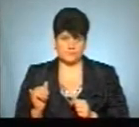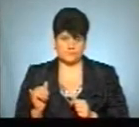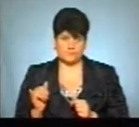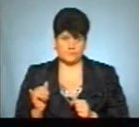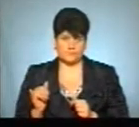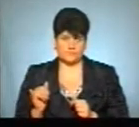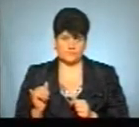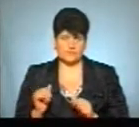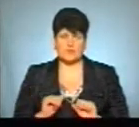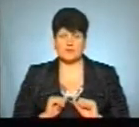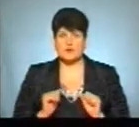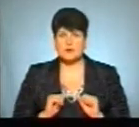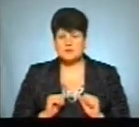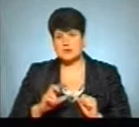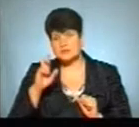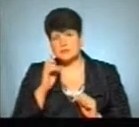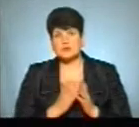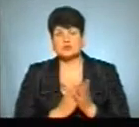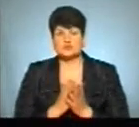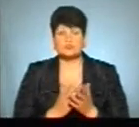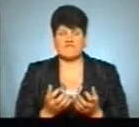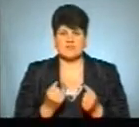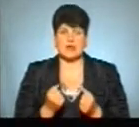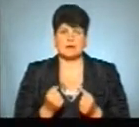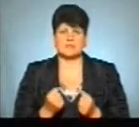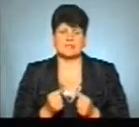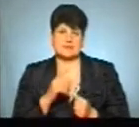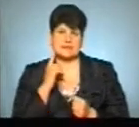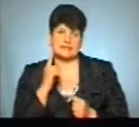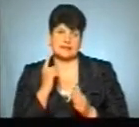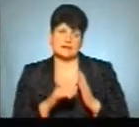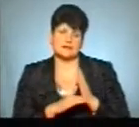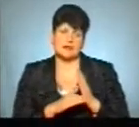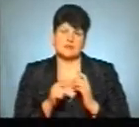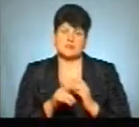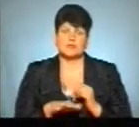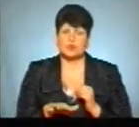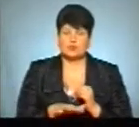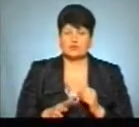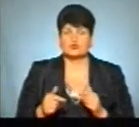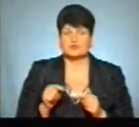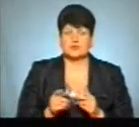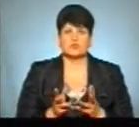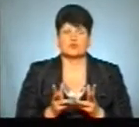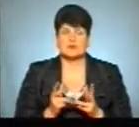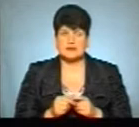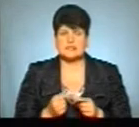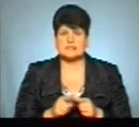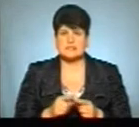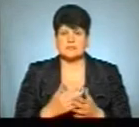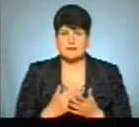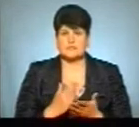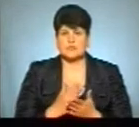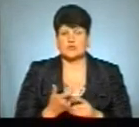Намагаються комунальні служби втримати зелені насадження, їхню площу, їхню кількість. І це, напевно, є дуже